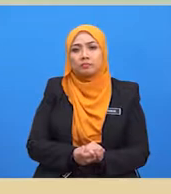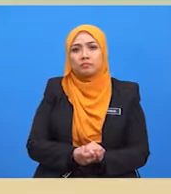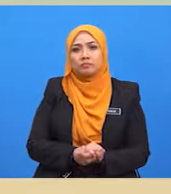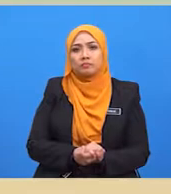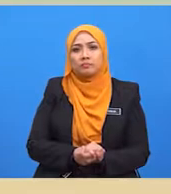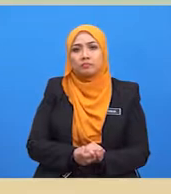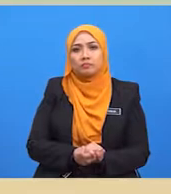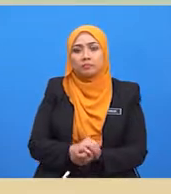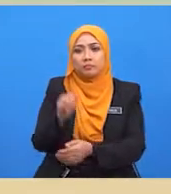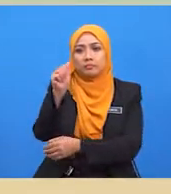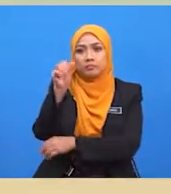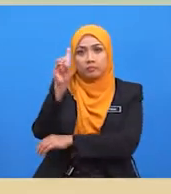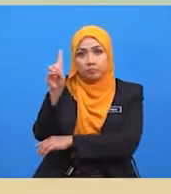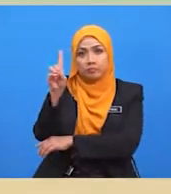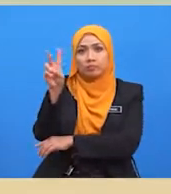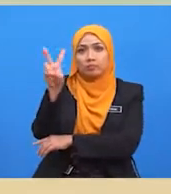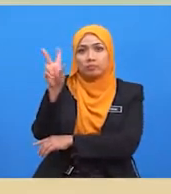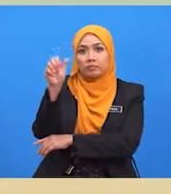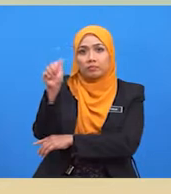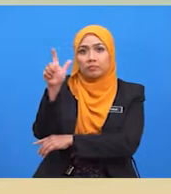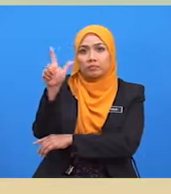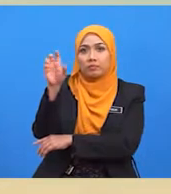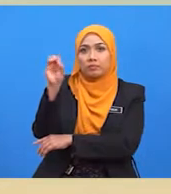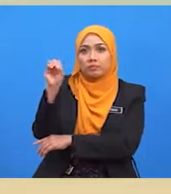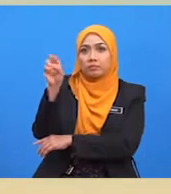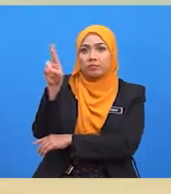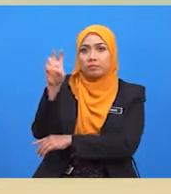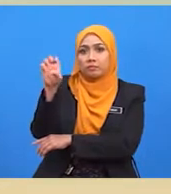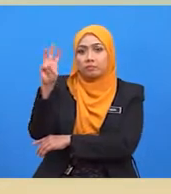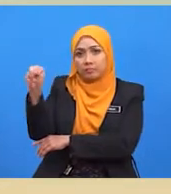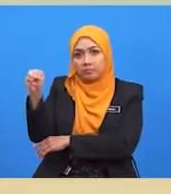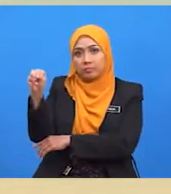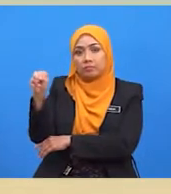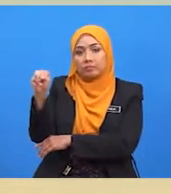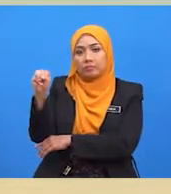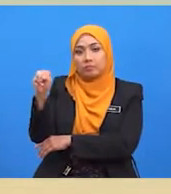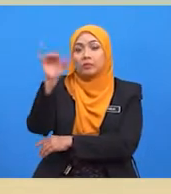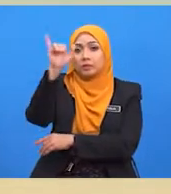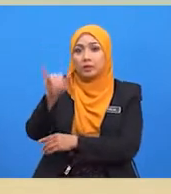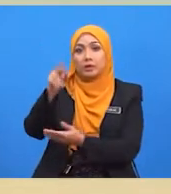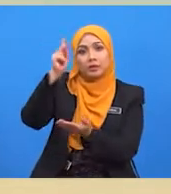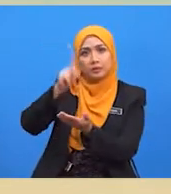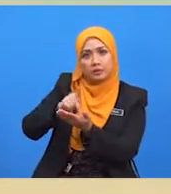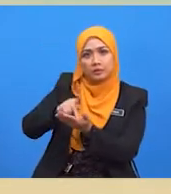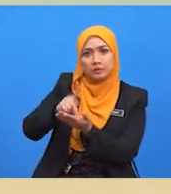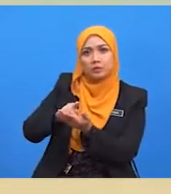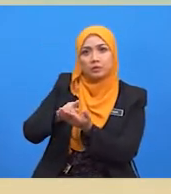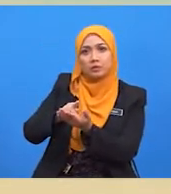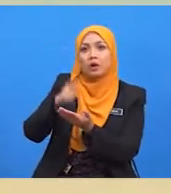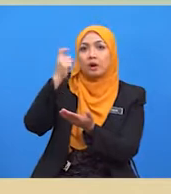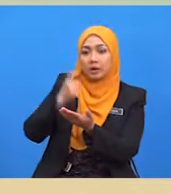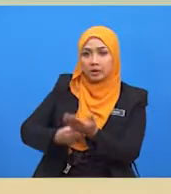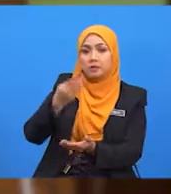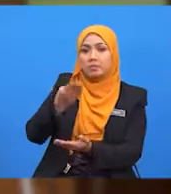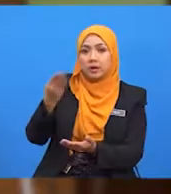Tarif ad belerum ialah cukai import yang dihitung berdasarkan harga atau nilai